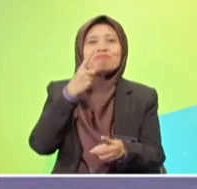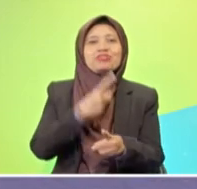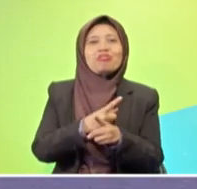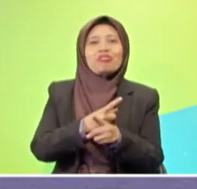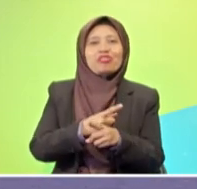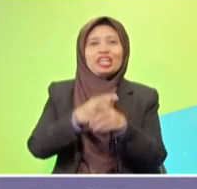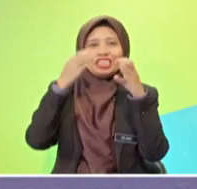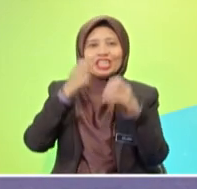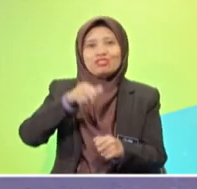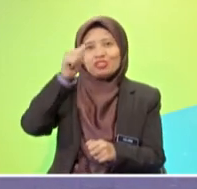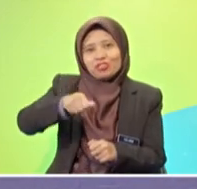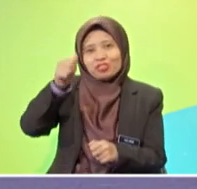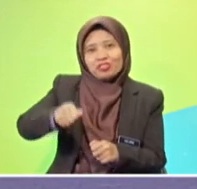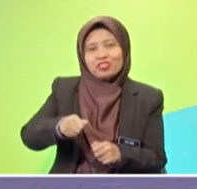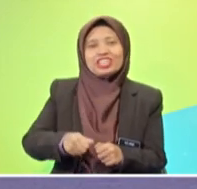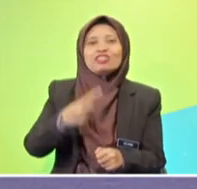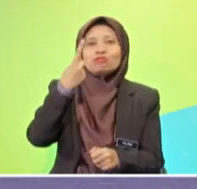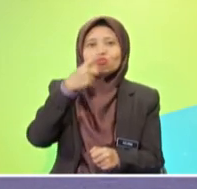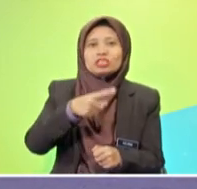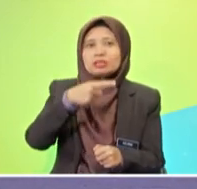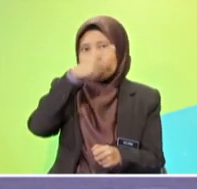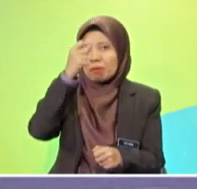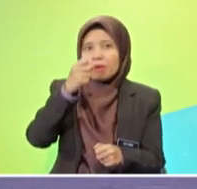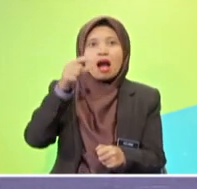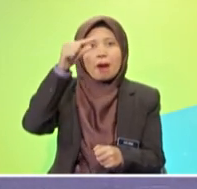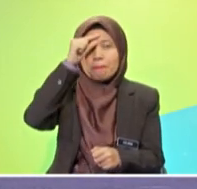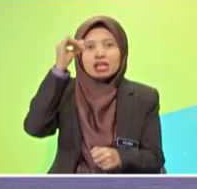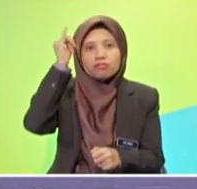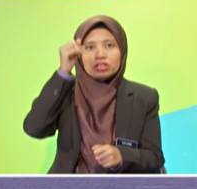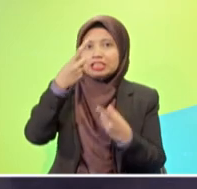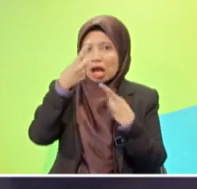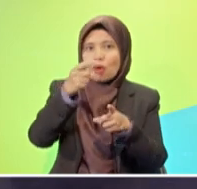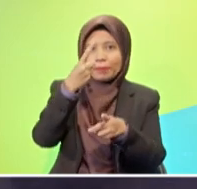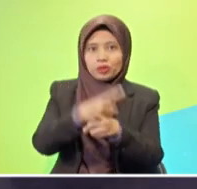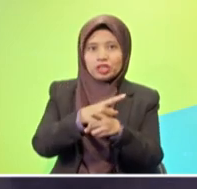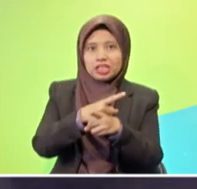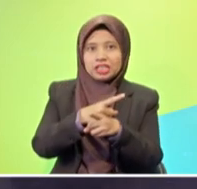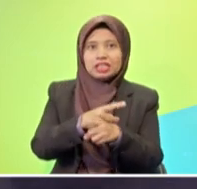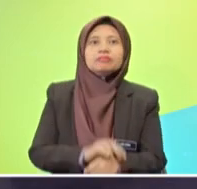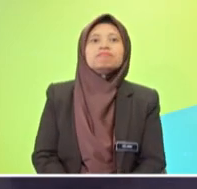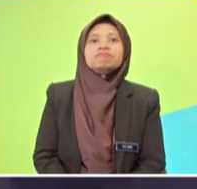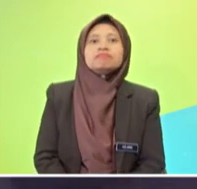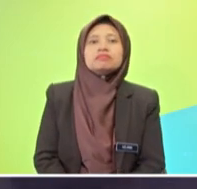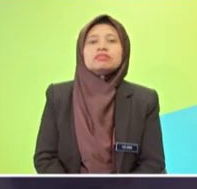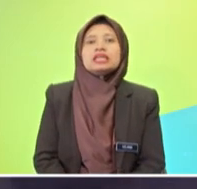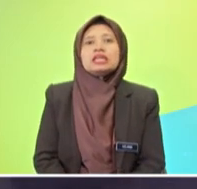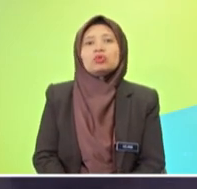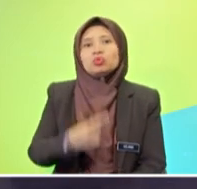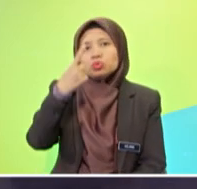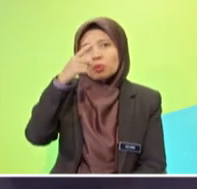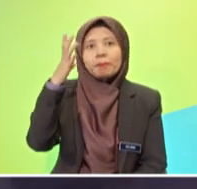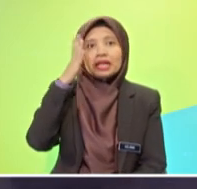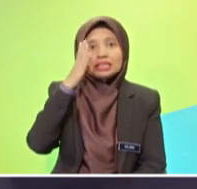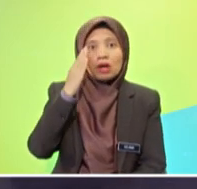kemenangan pertama untuk Ivan itu bukan kita sengaja nak buat Ivan ini sebenarnya untuk pengetahuan